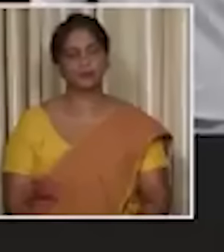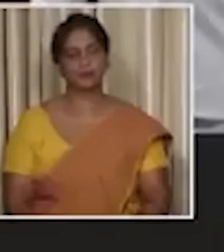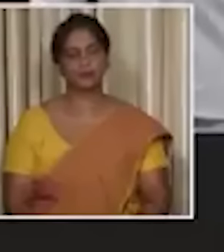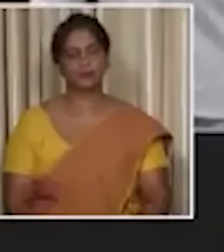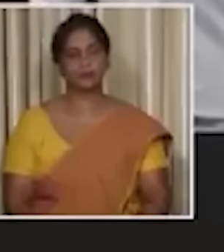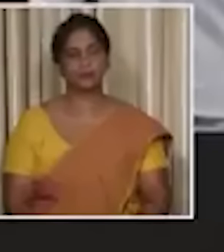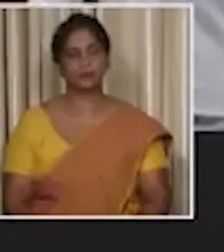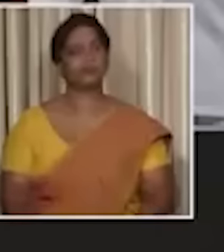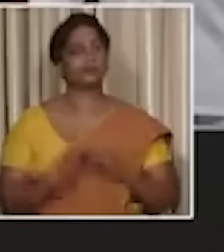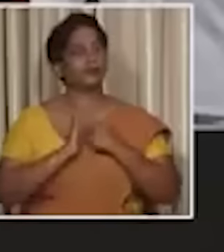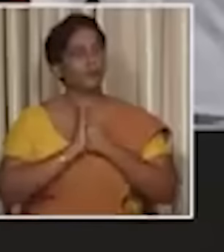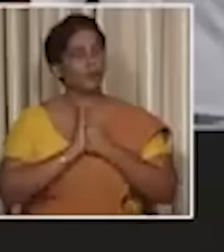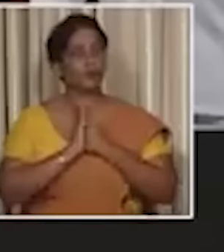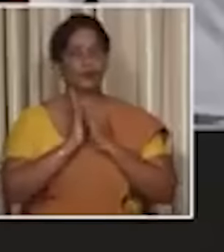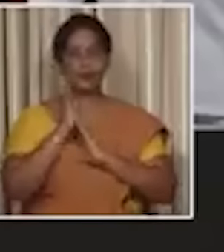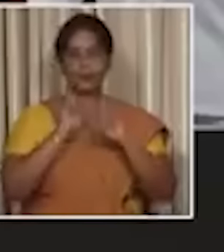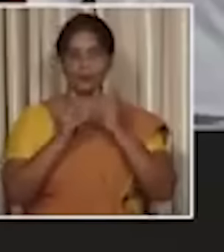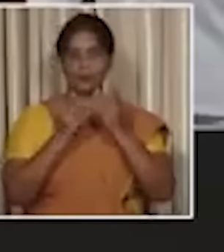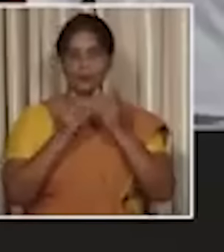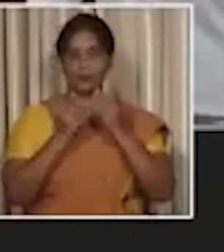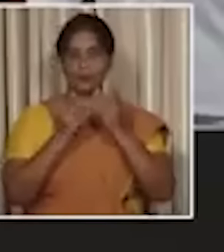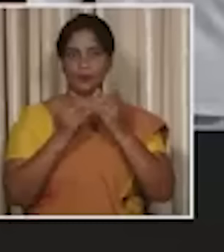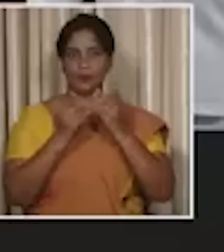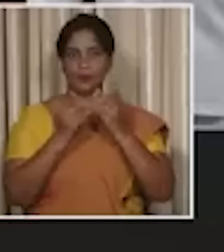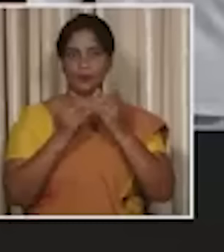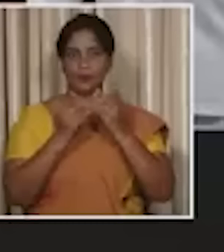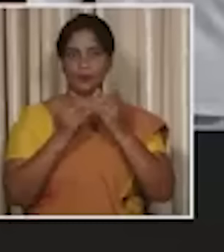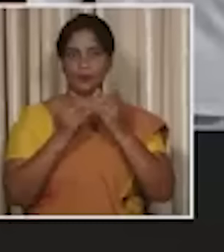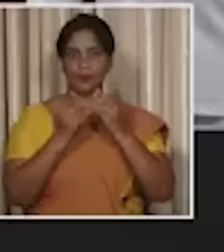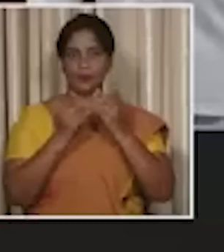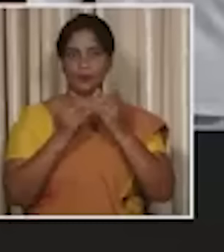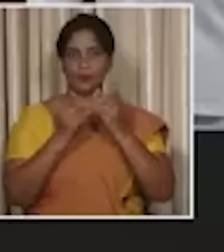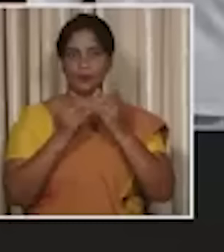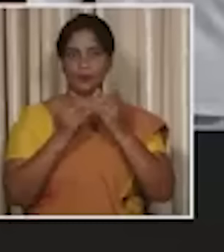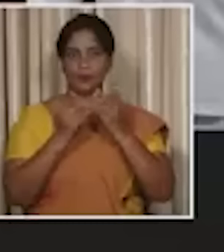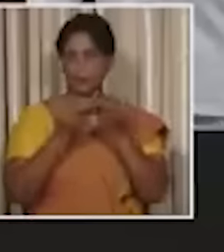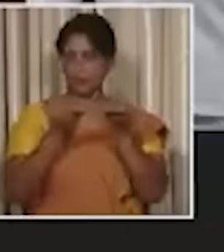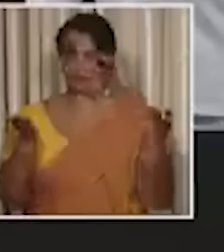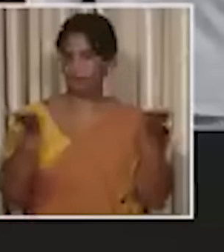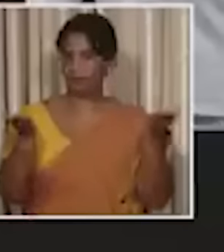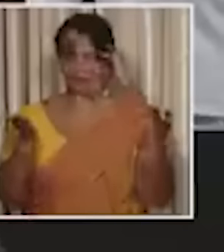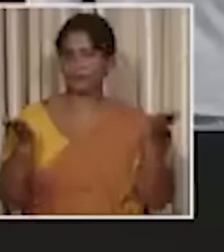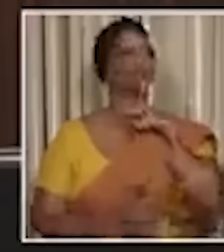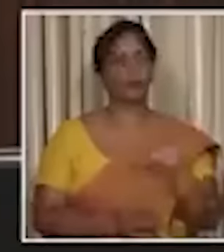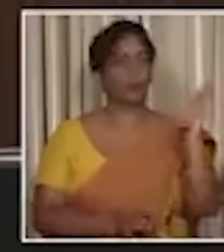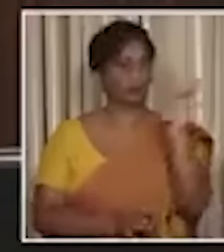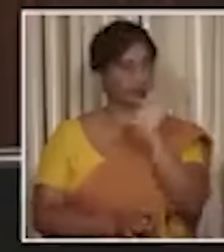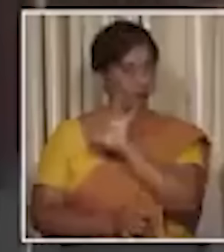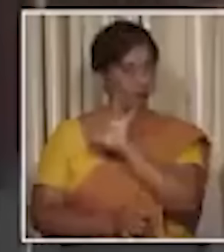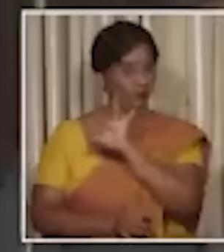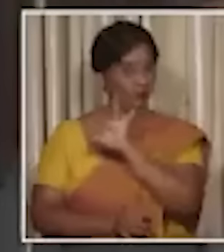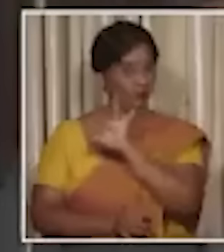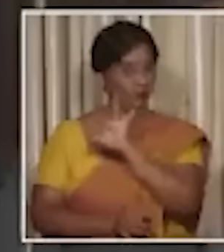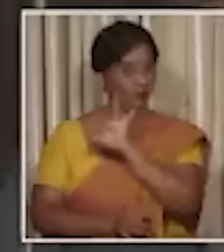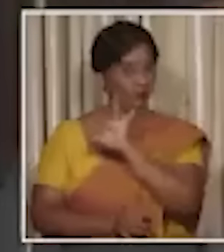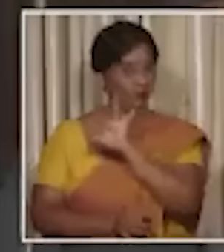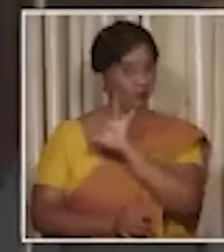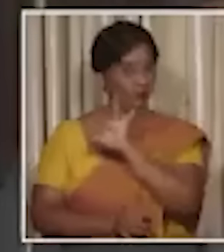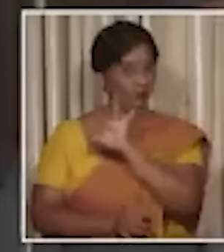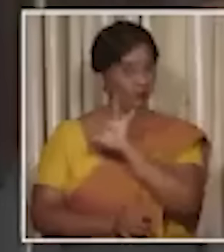கரு மந்திரி வருணி, மெம உத்தரீதர சபாவே கதாநாயக வரையா வசேன் மா தோரா பத்கிரகே. சபாநாயகர் தெரிவின்